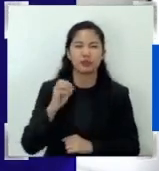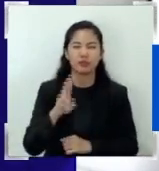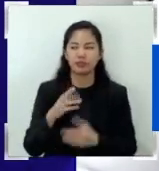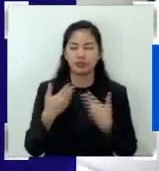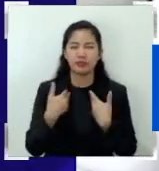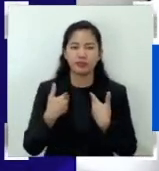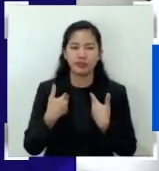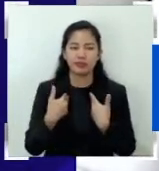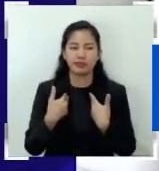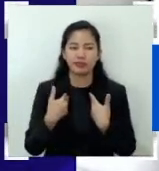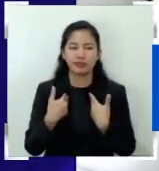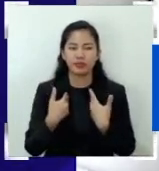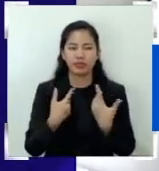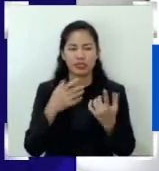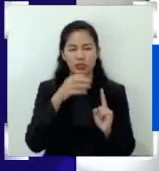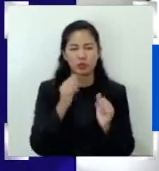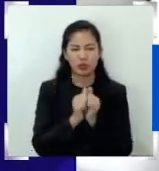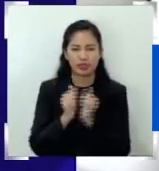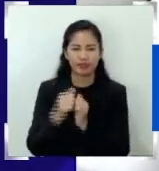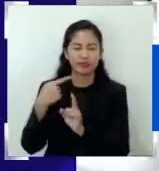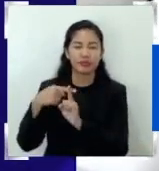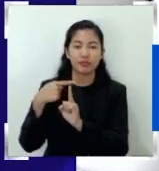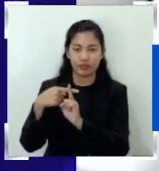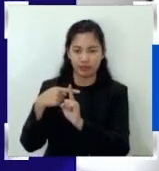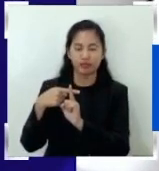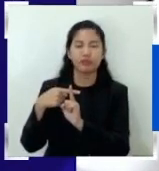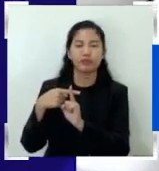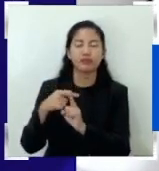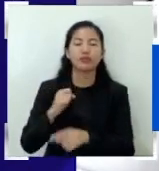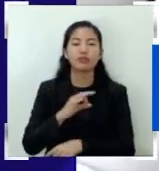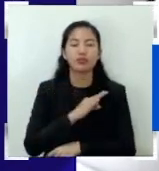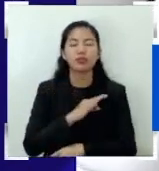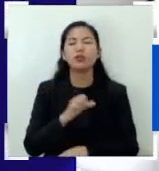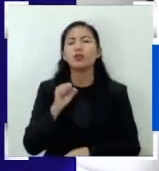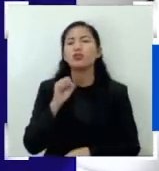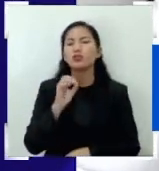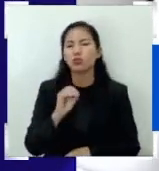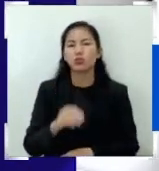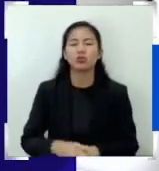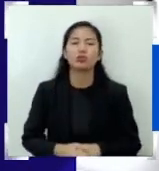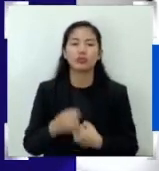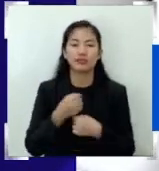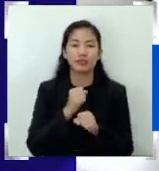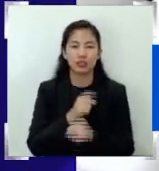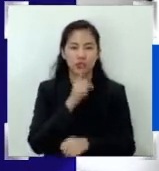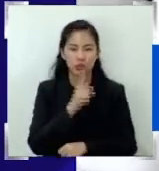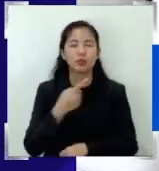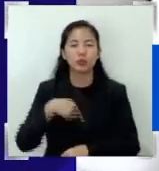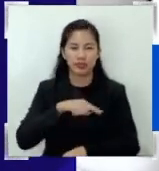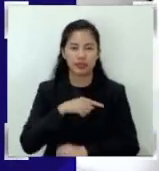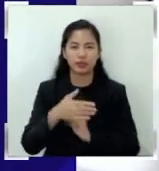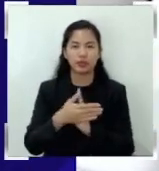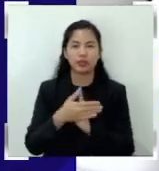the positive staff din. So, just to be sure, kinu-quarantine nila yung iba